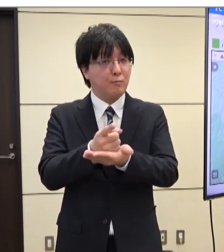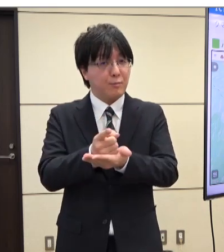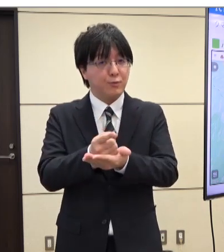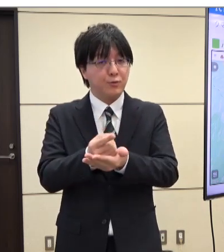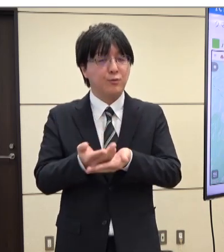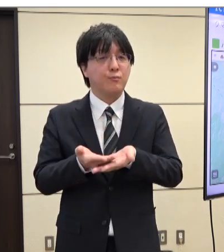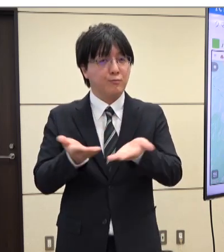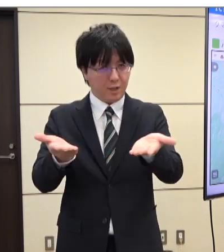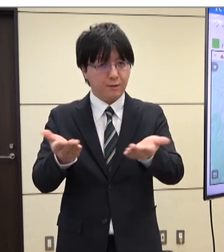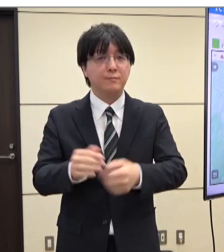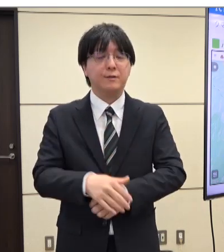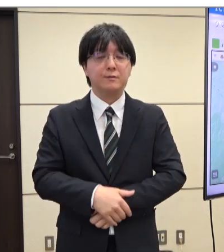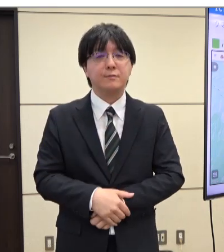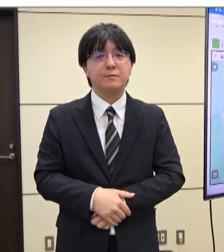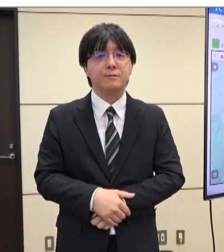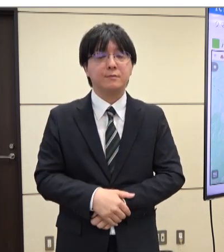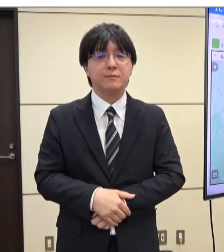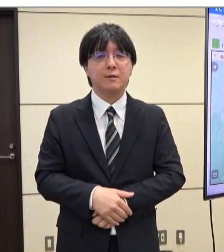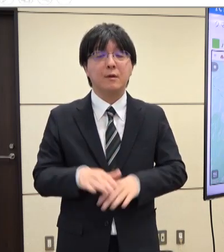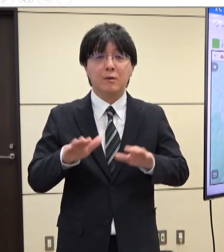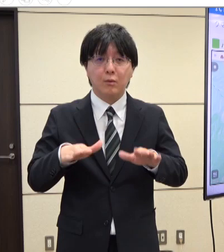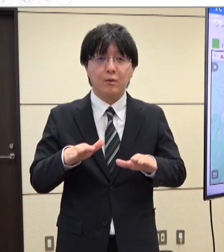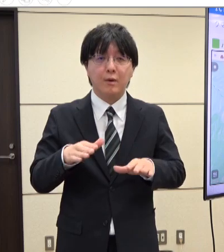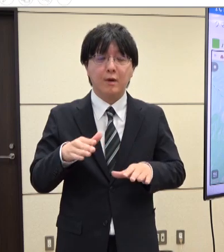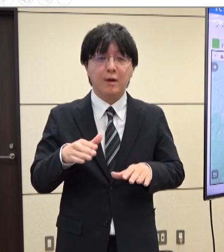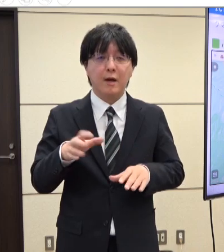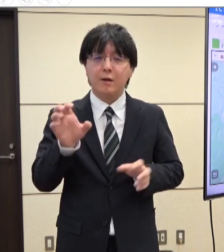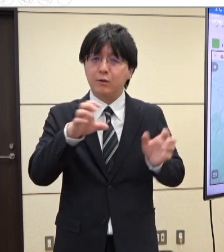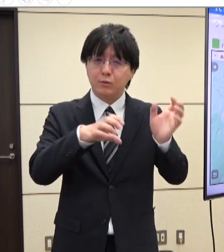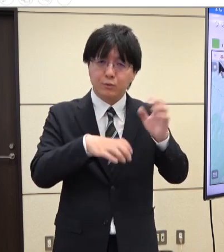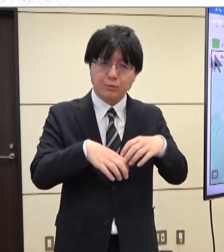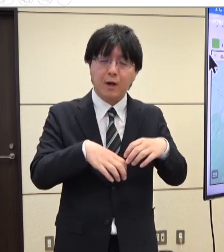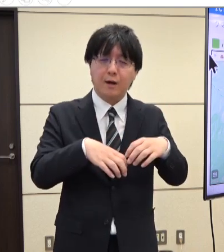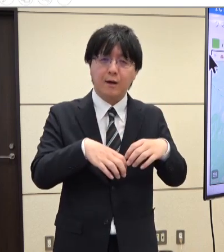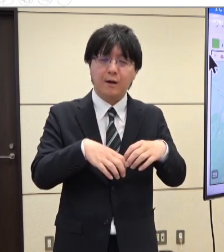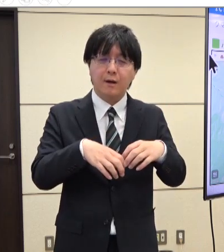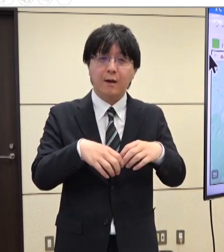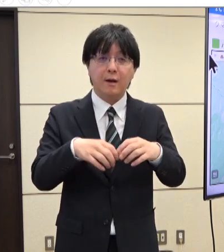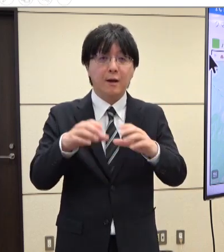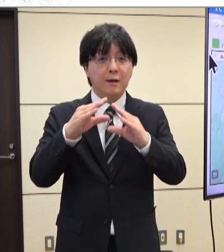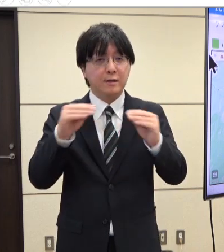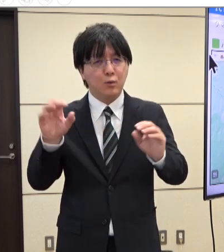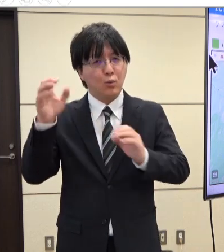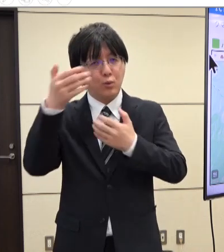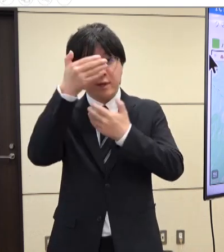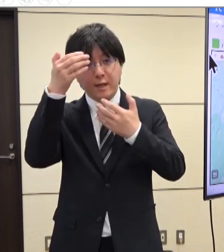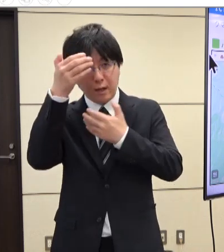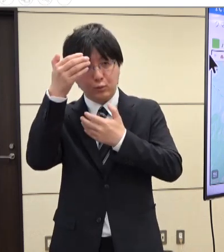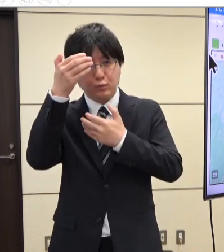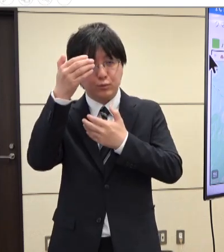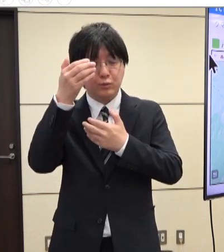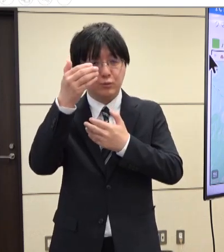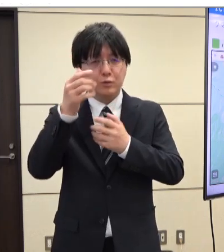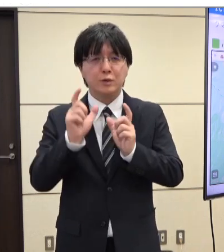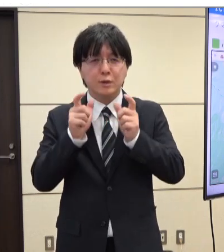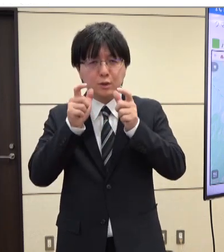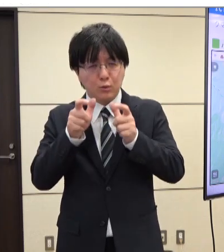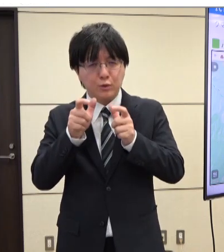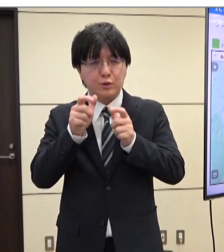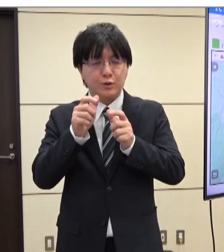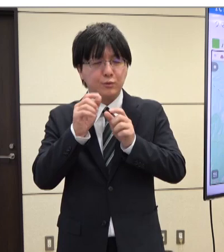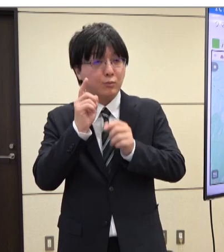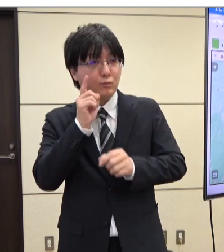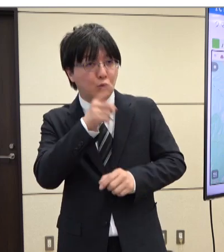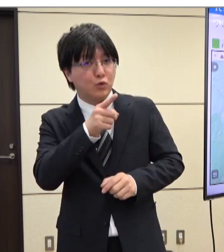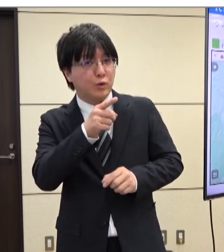これはですね、月のワグマ、それからニホンザル、イノシシの目撃情報をですね、マ